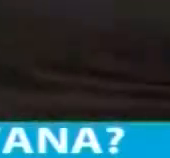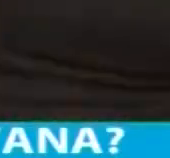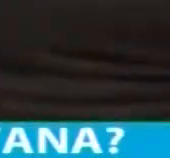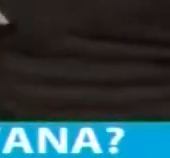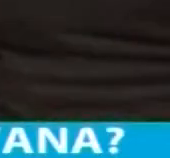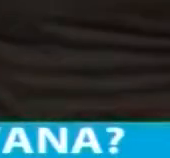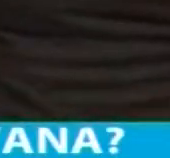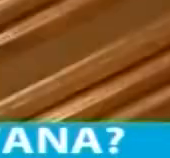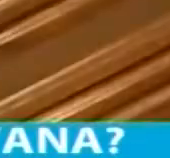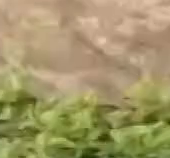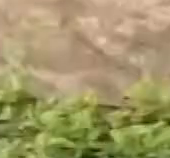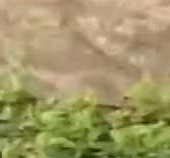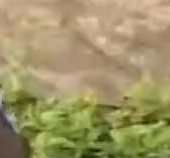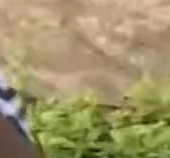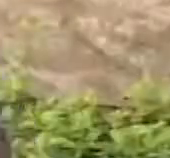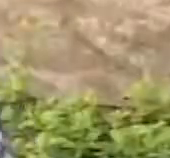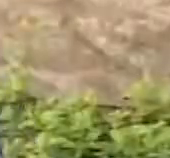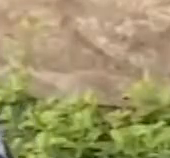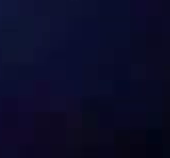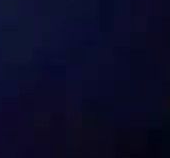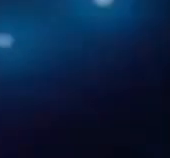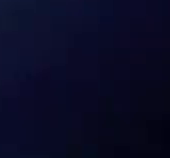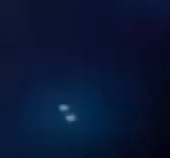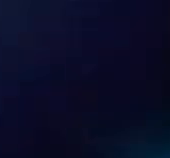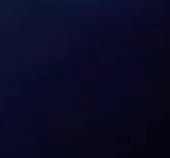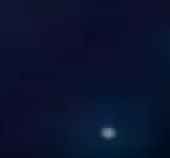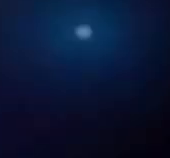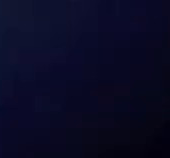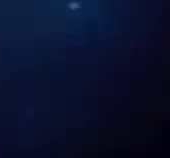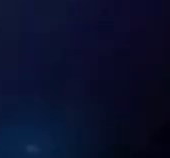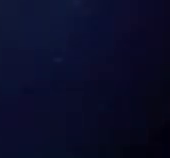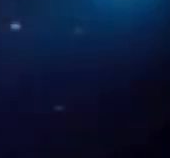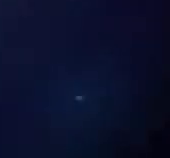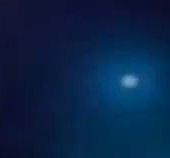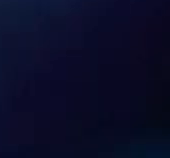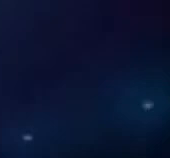msiniibie. Nani akuibie? Huo ni ungwana.